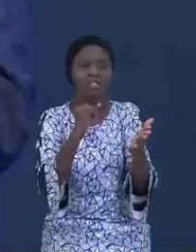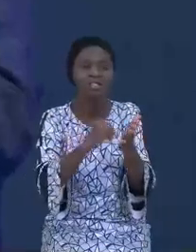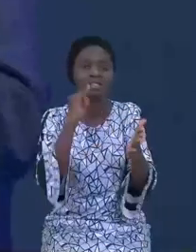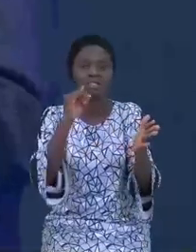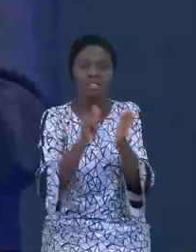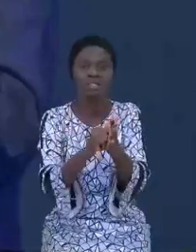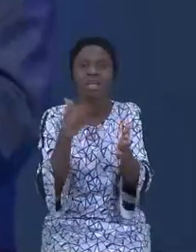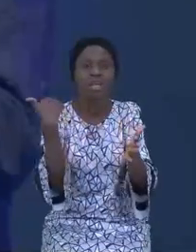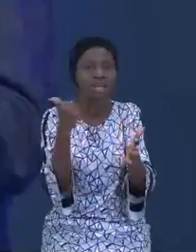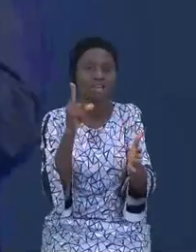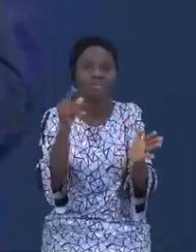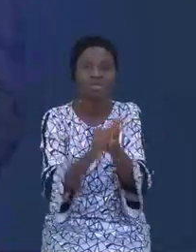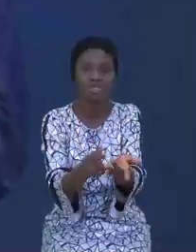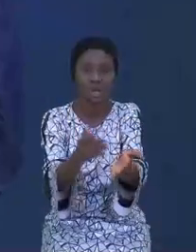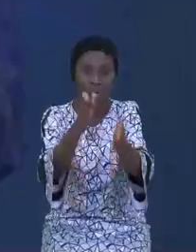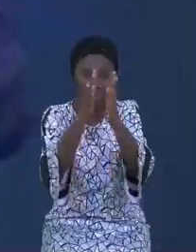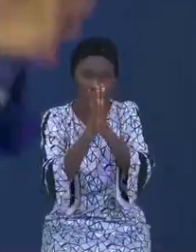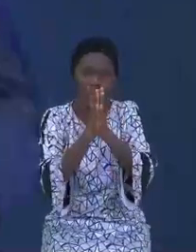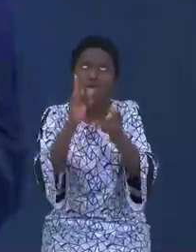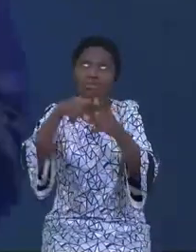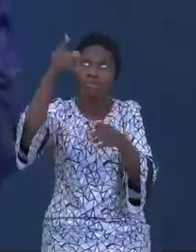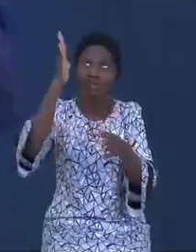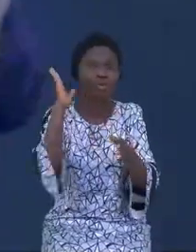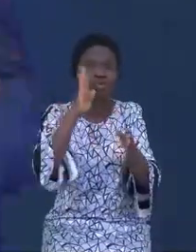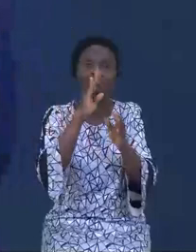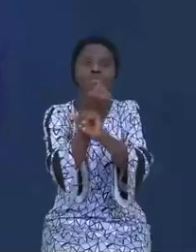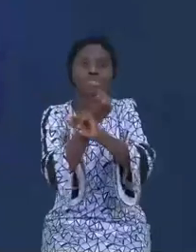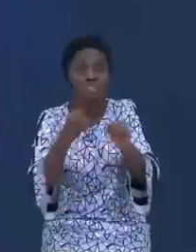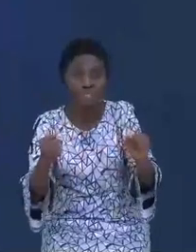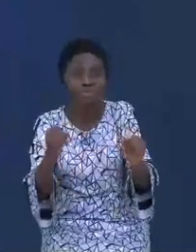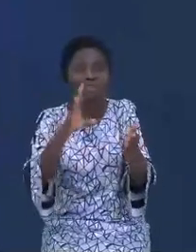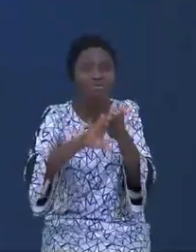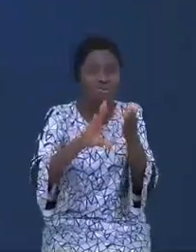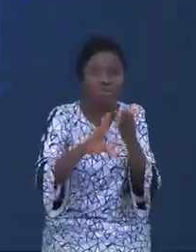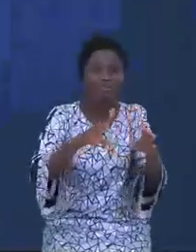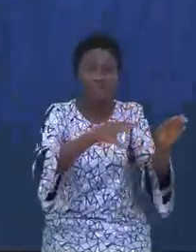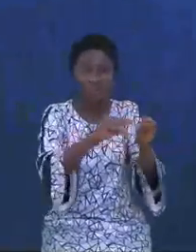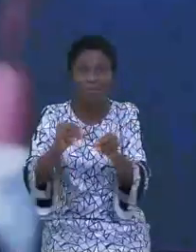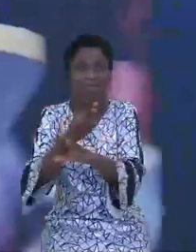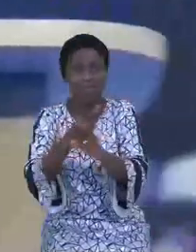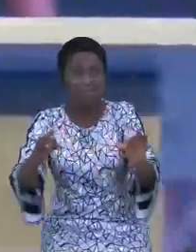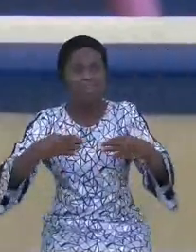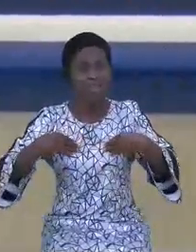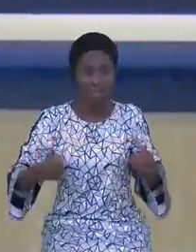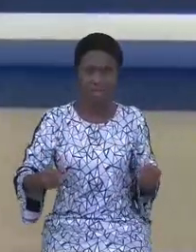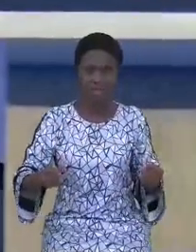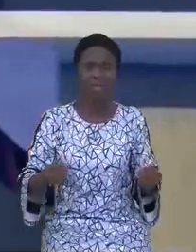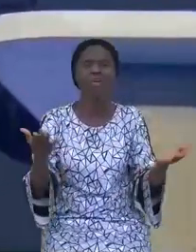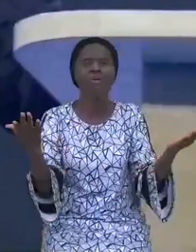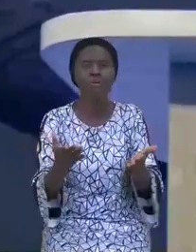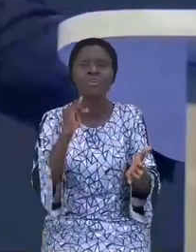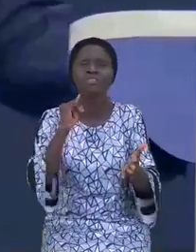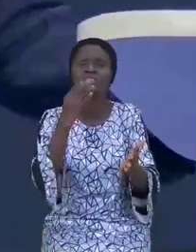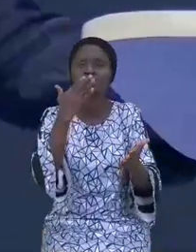sera sauvé, pardonné et affranchi. Quelle est la bonne nouvelle? La bonne nouvelle